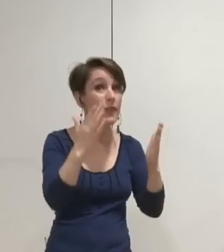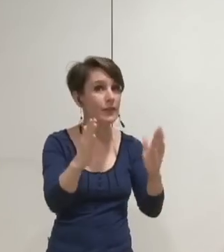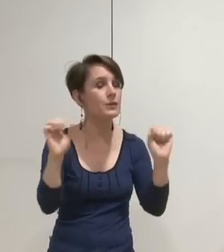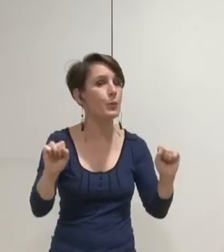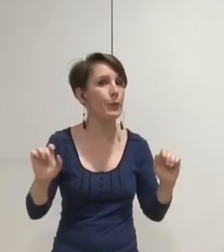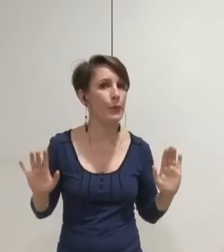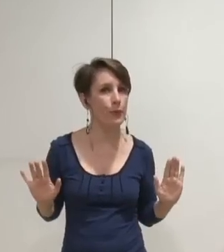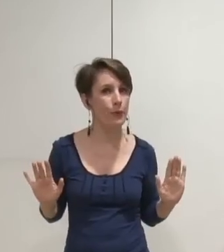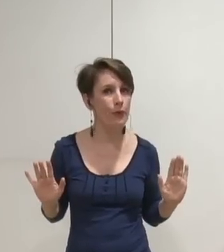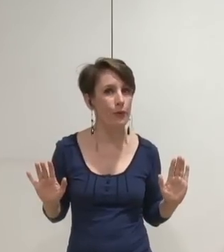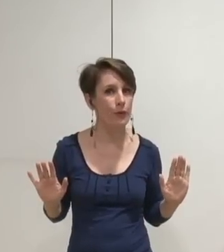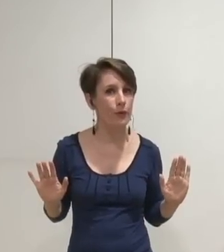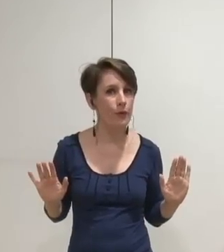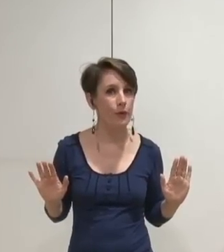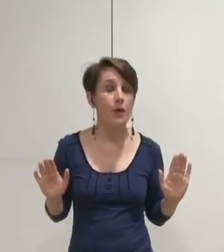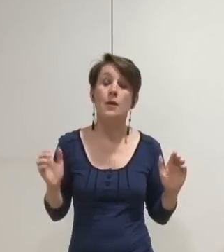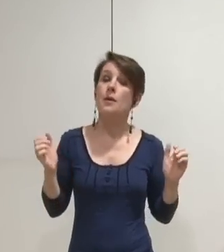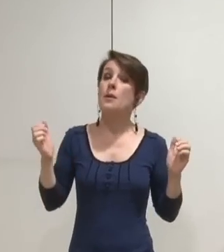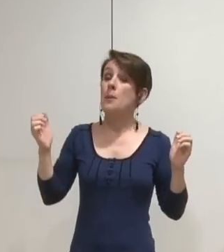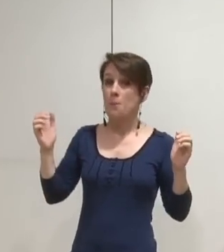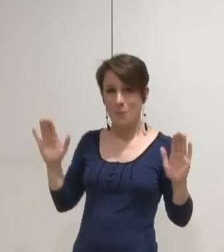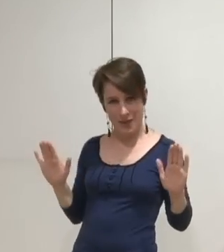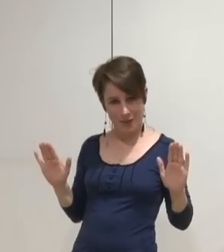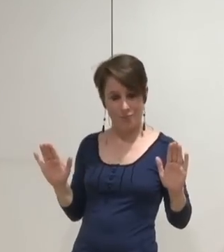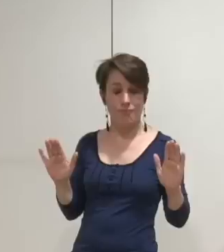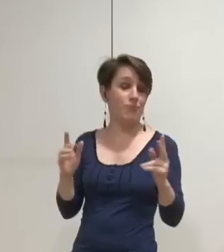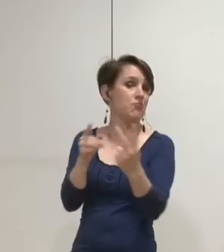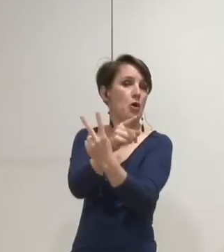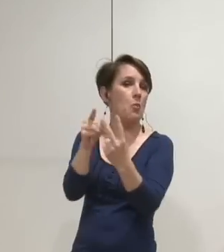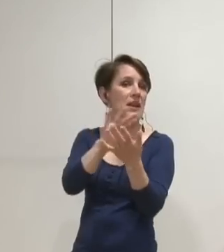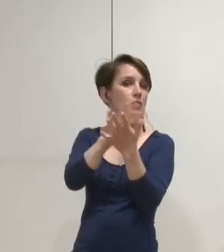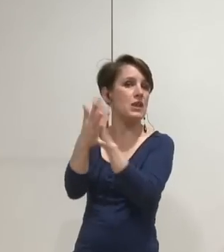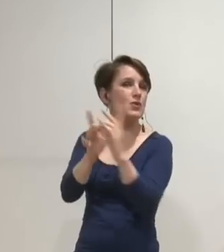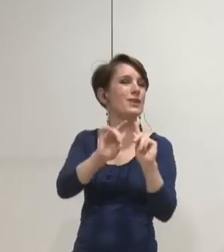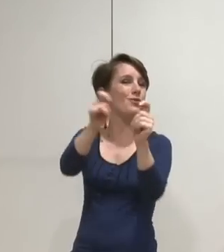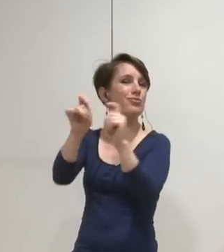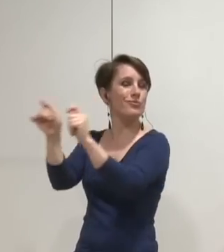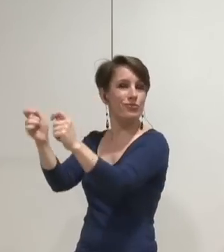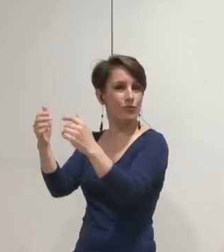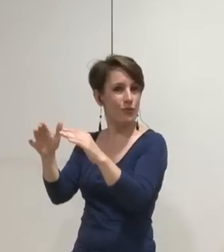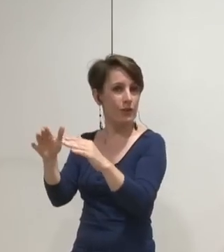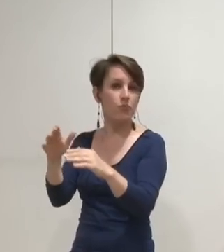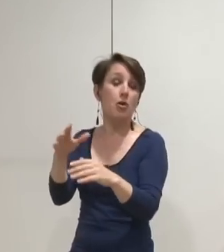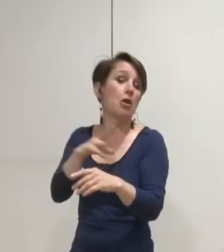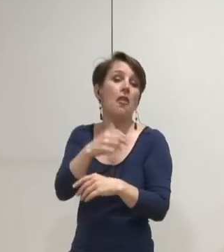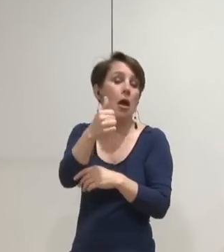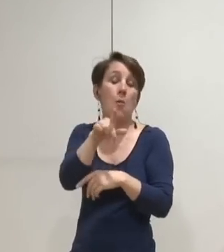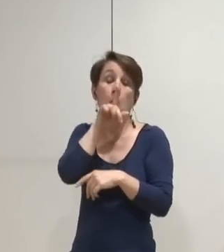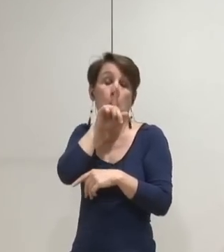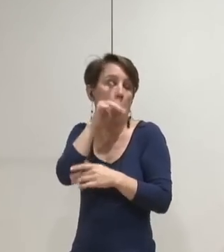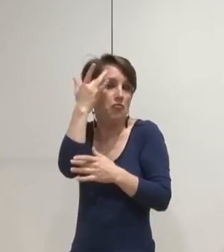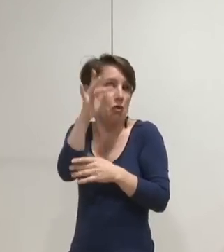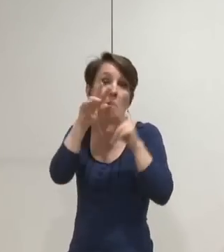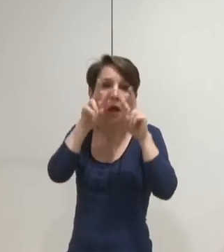seul or parmi les attributaires pour l'un je n'ai pas fait de recherche mais pour l'autre c'est de notoriété